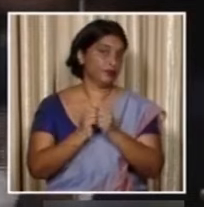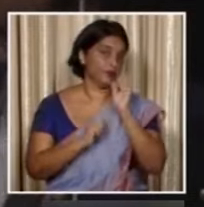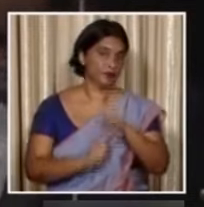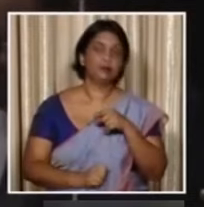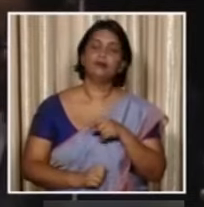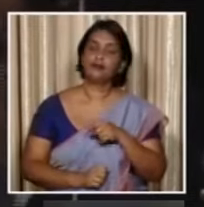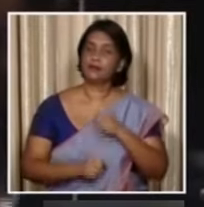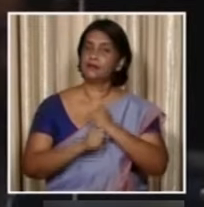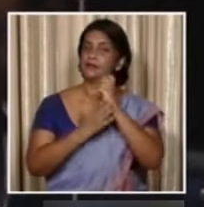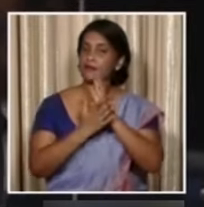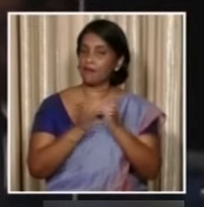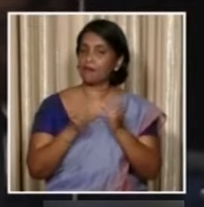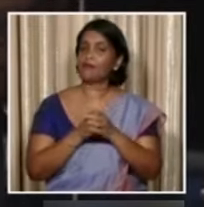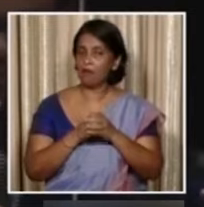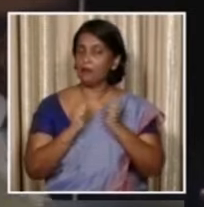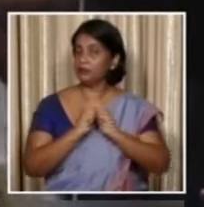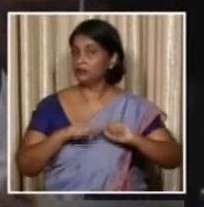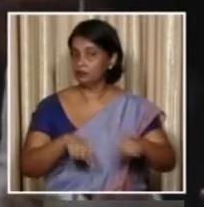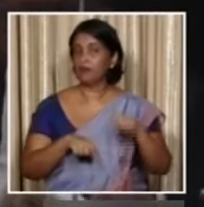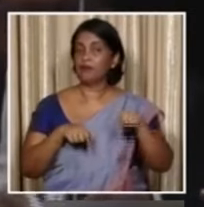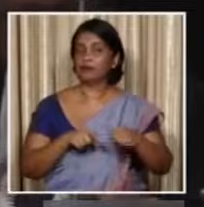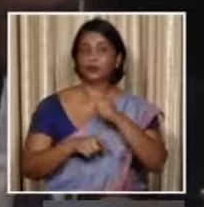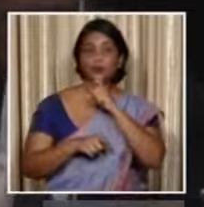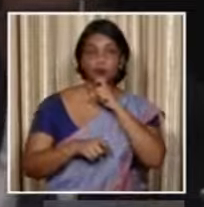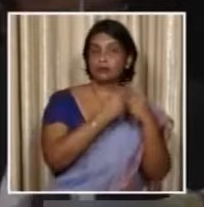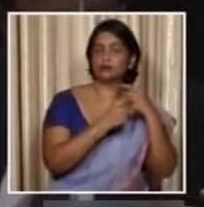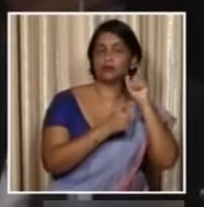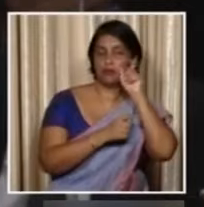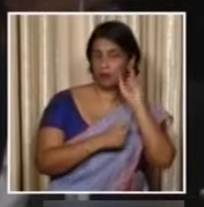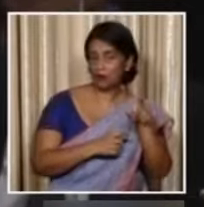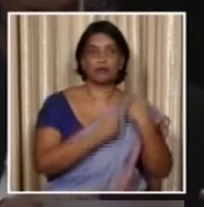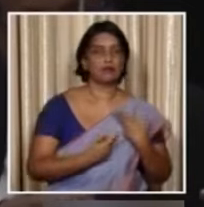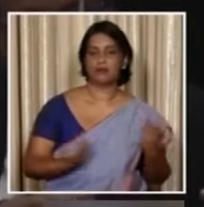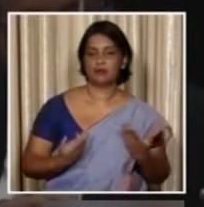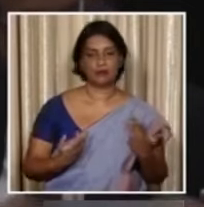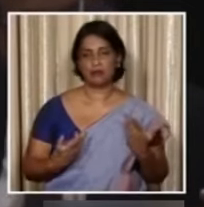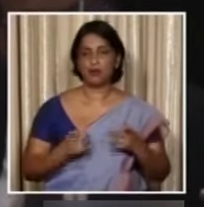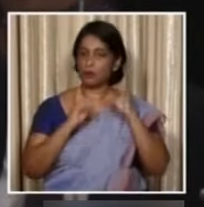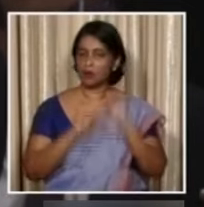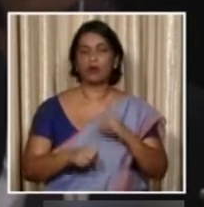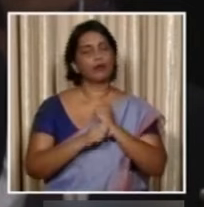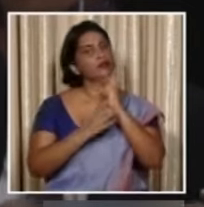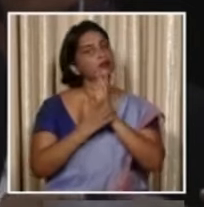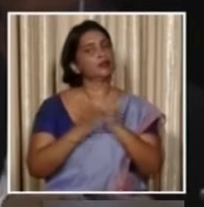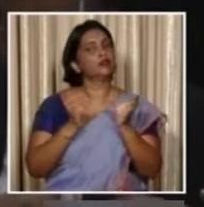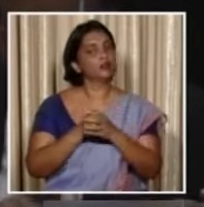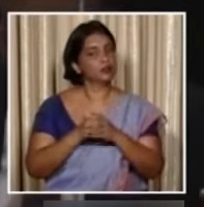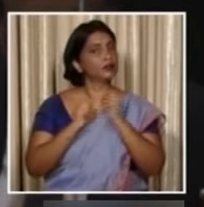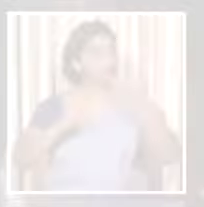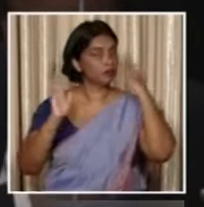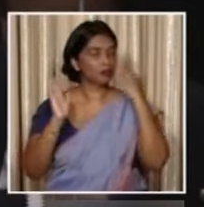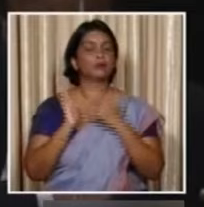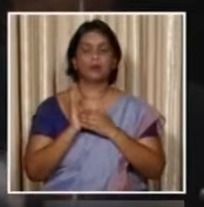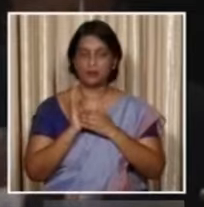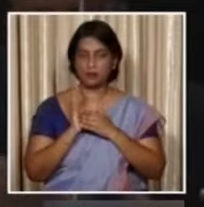බැවින් ආණ්ඩුක්‍රම ව්‍යවස්ථා සභාවේ කටයුතු අධිකරණයෙන් විමසා බැලිය නොහැක. එබැවින් ආණ්ඩුක්‍රම ව්‍යවස්ථා සභාවේ කටයුතු